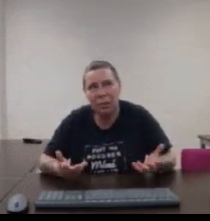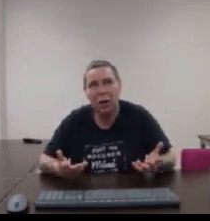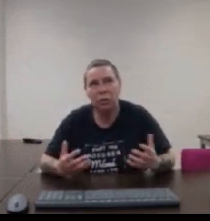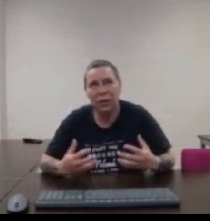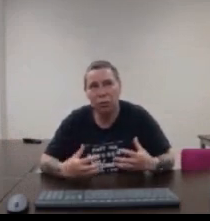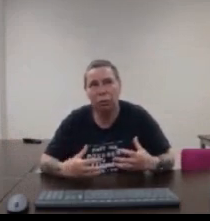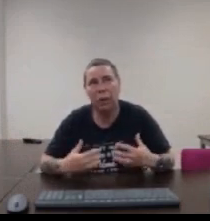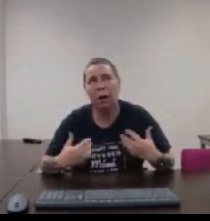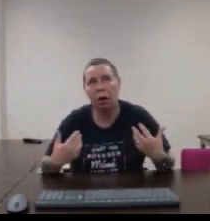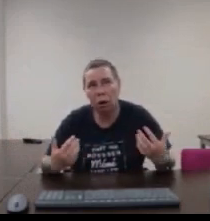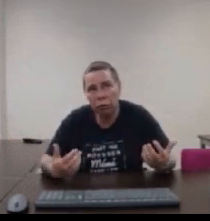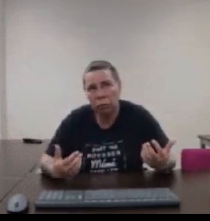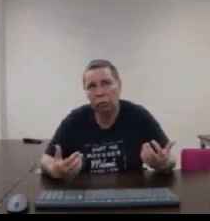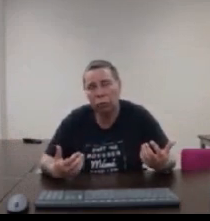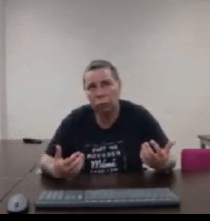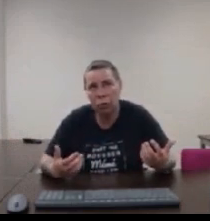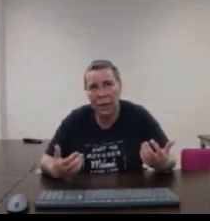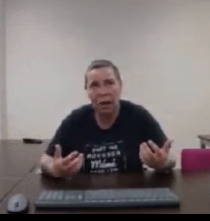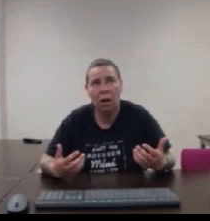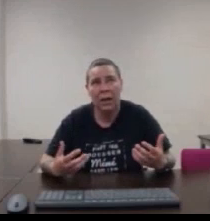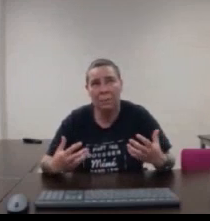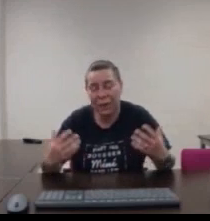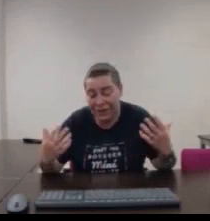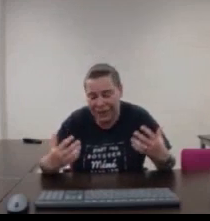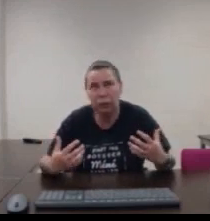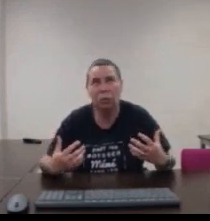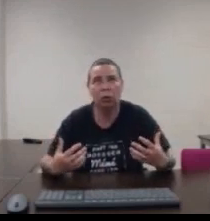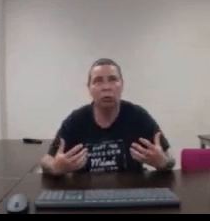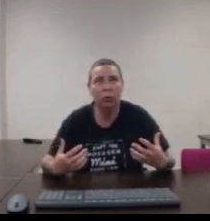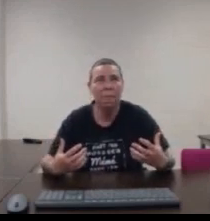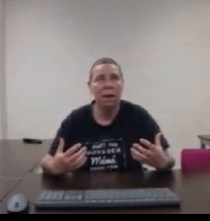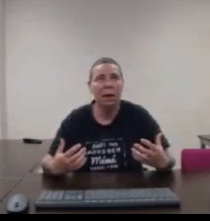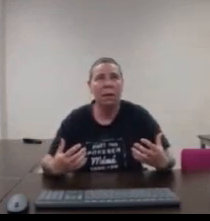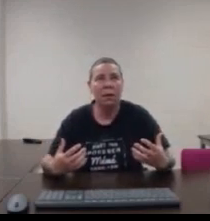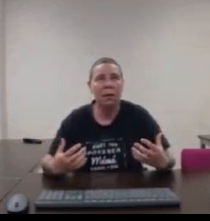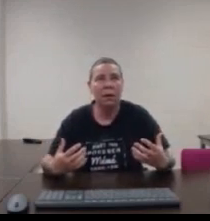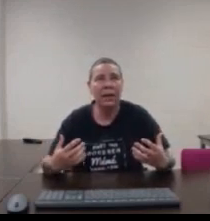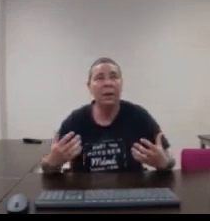c'est quand même que les bureaux soient entre deux sources de lumière et pas directement en dessous.